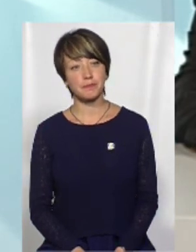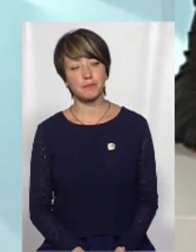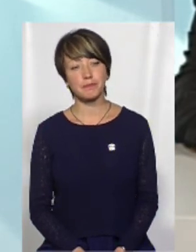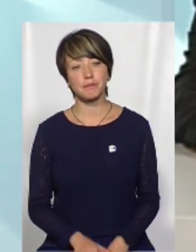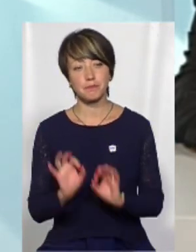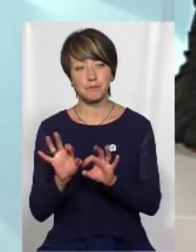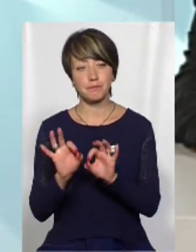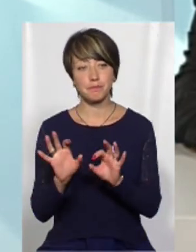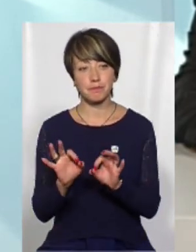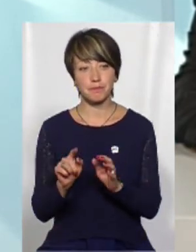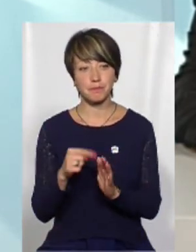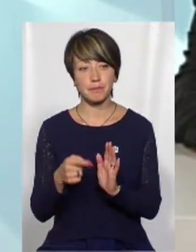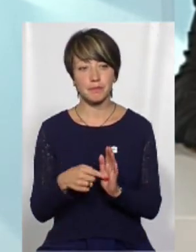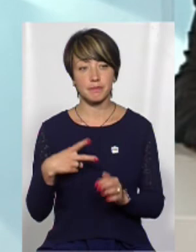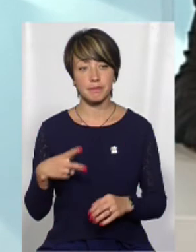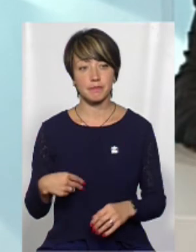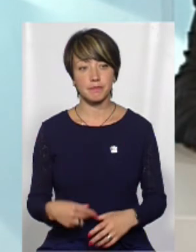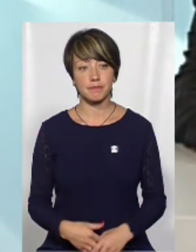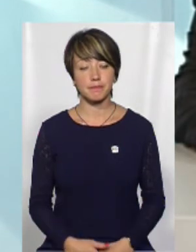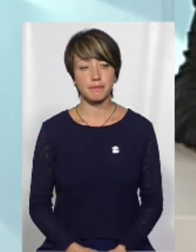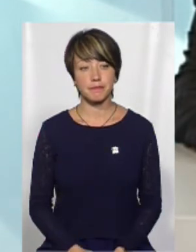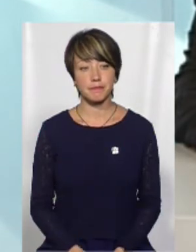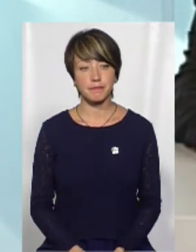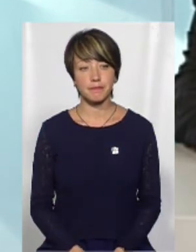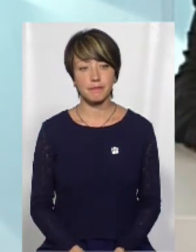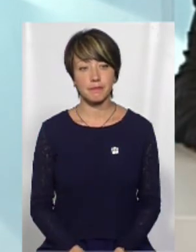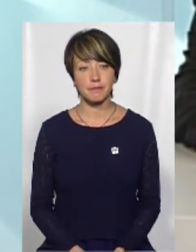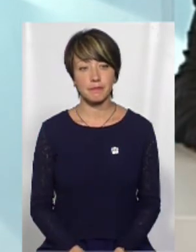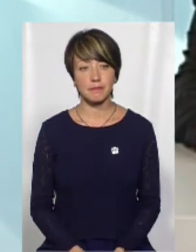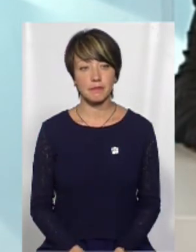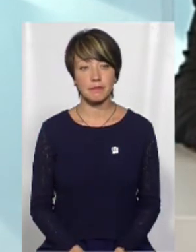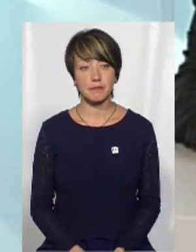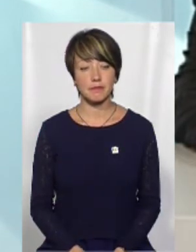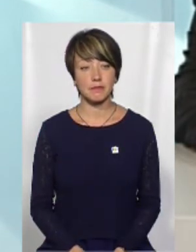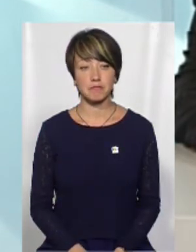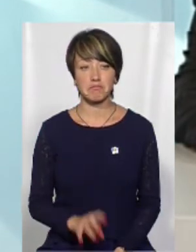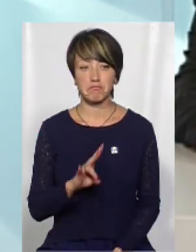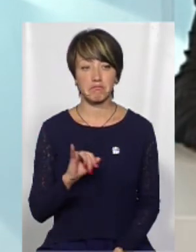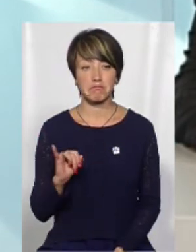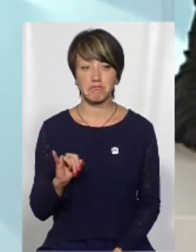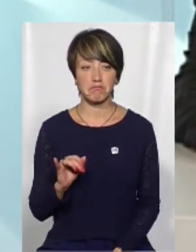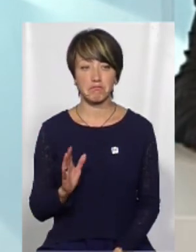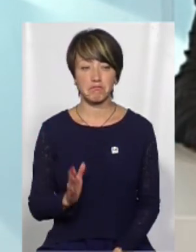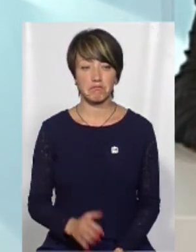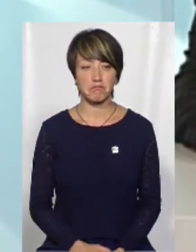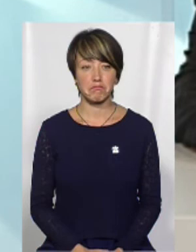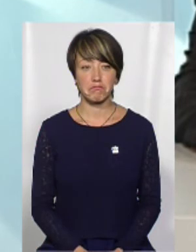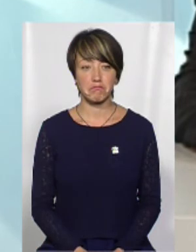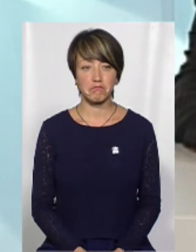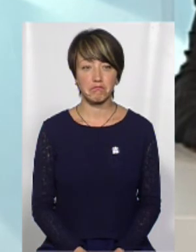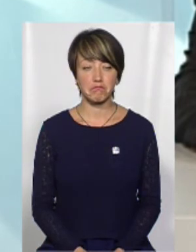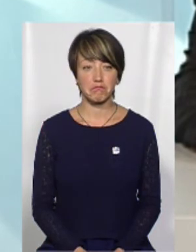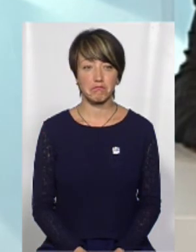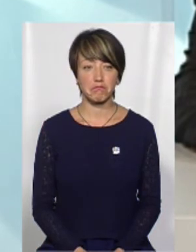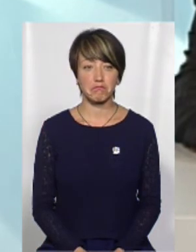ce domaine à Хмельницький? Peut-être il y a quelques particularités. Non, pas du tout. Non, c'est les... Peut-être il y a quelques